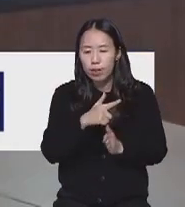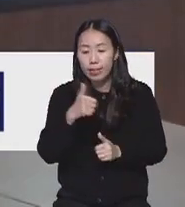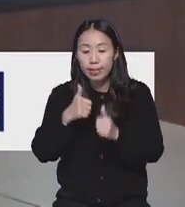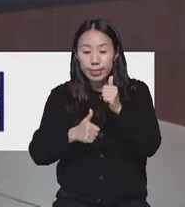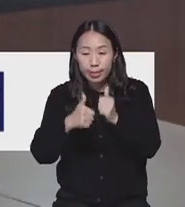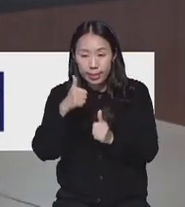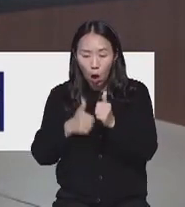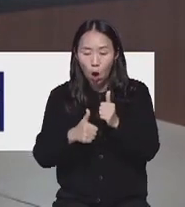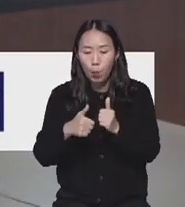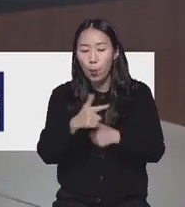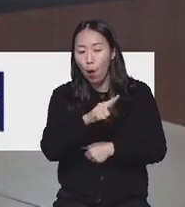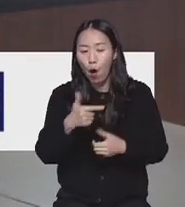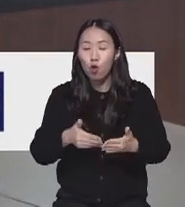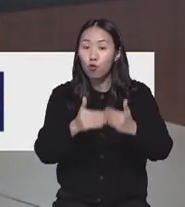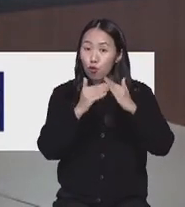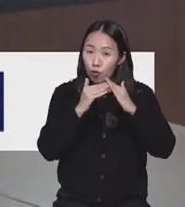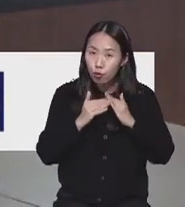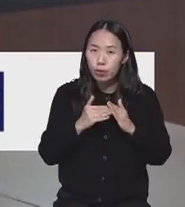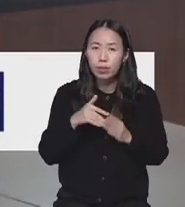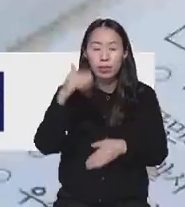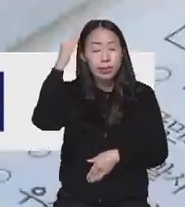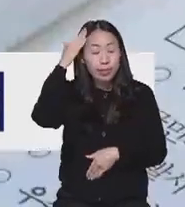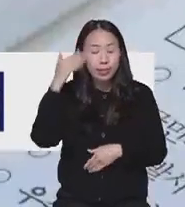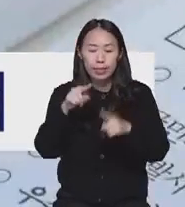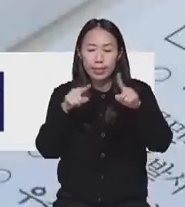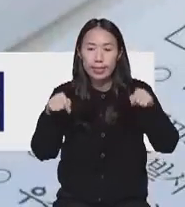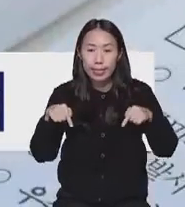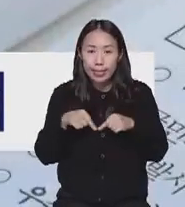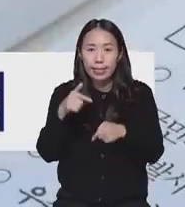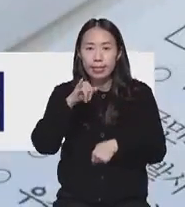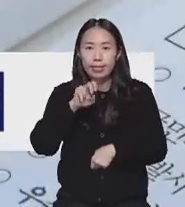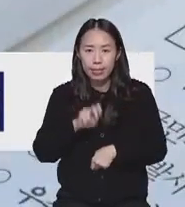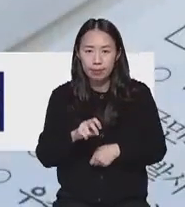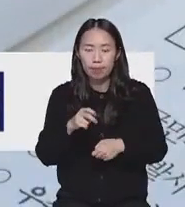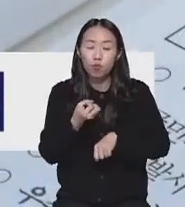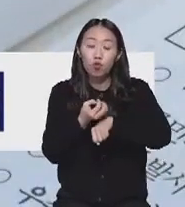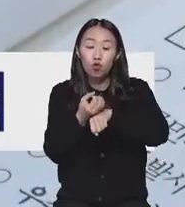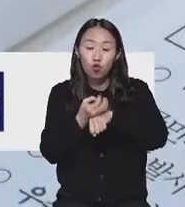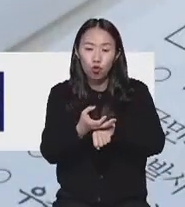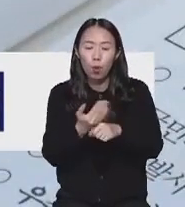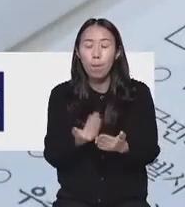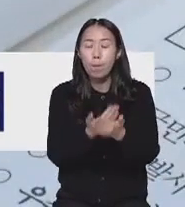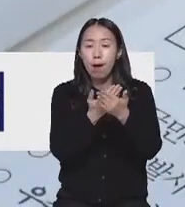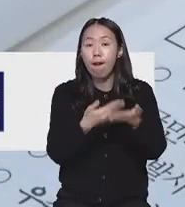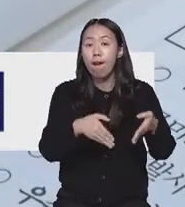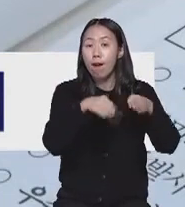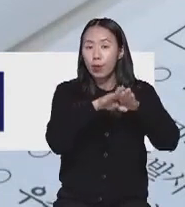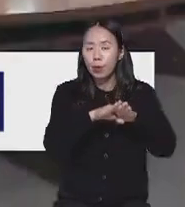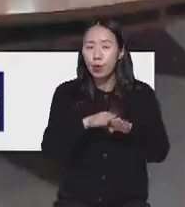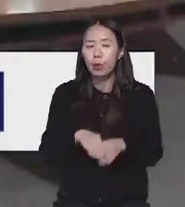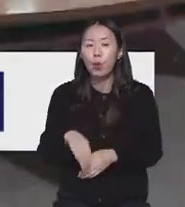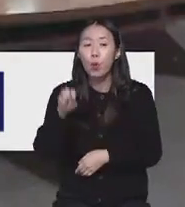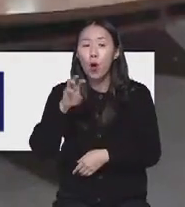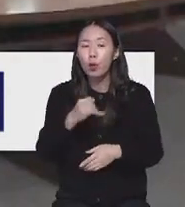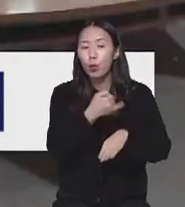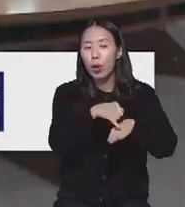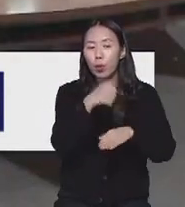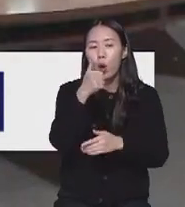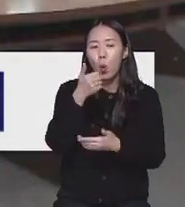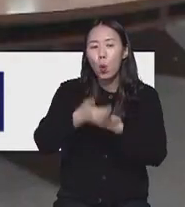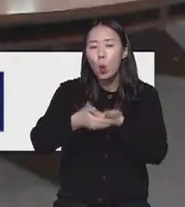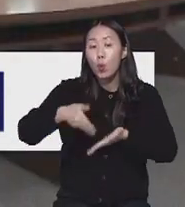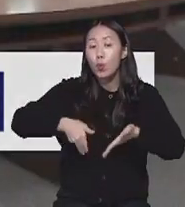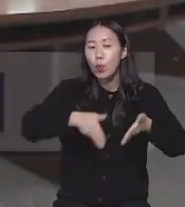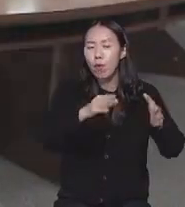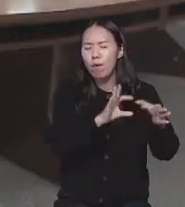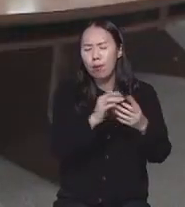시험인증 기반시설 구축, 국립김산업수출진흥원 및 물류단지 조성, 그리고 광주완도 고속도로 2단계 예비타당성 조사